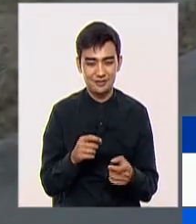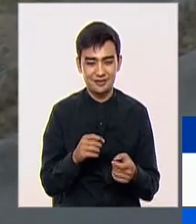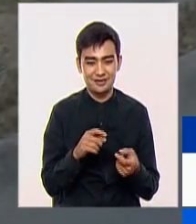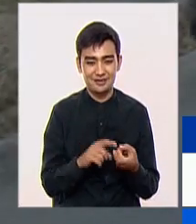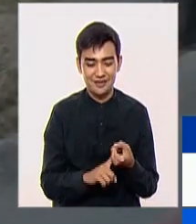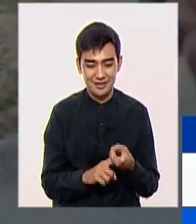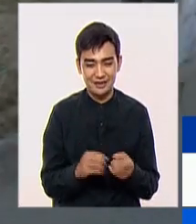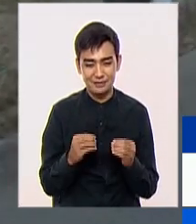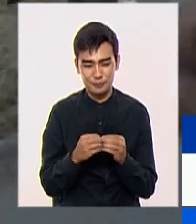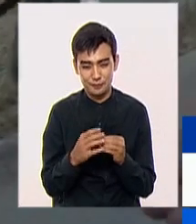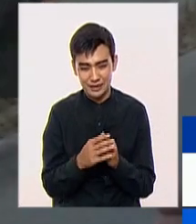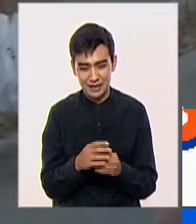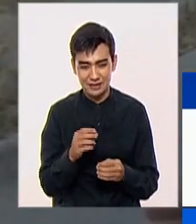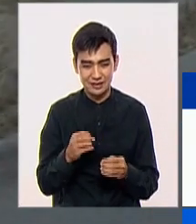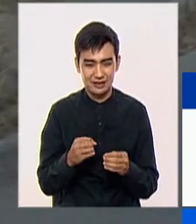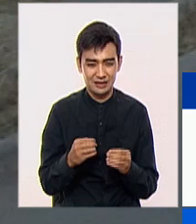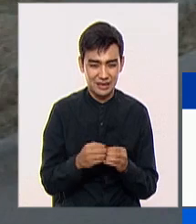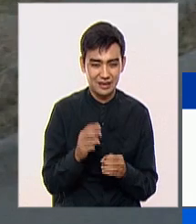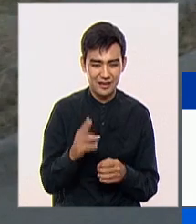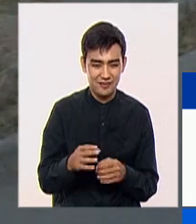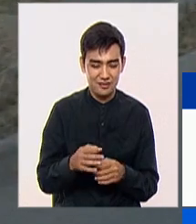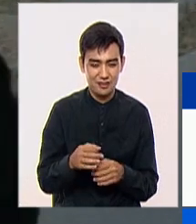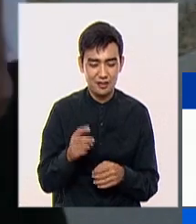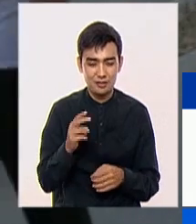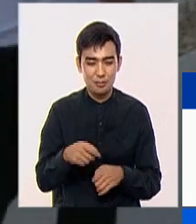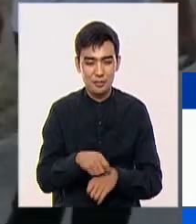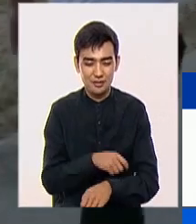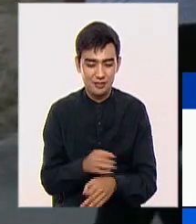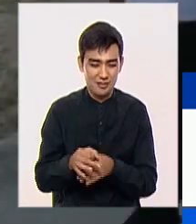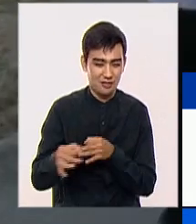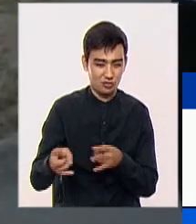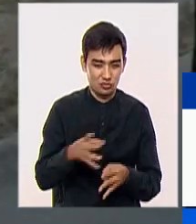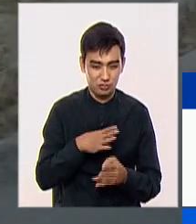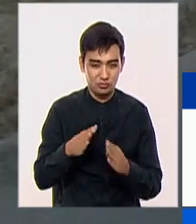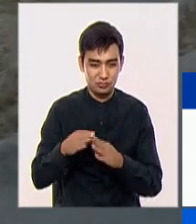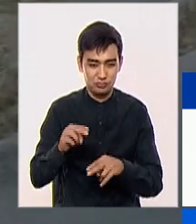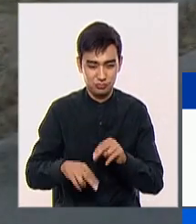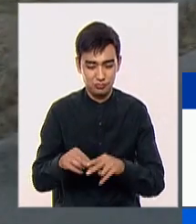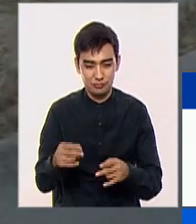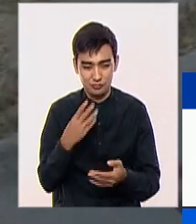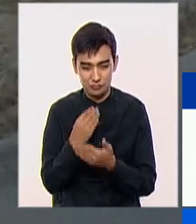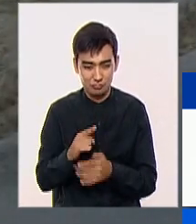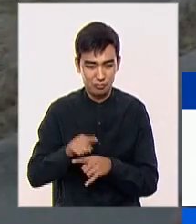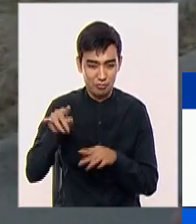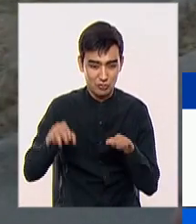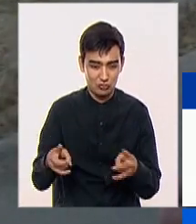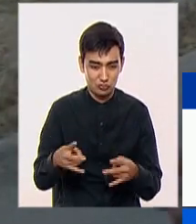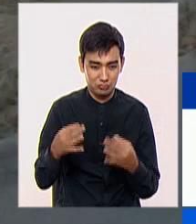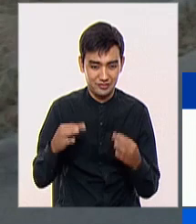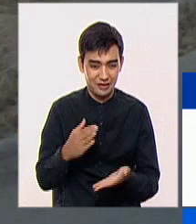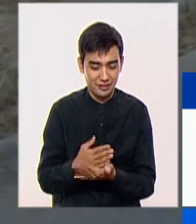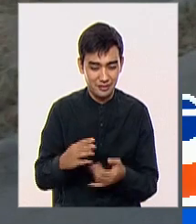көшірсе деген талап. Мына елдің бәрін шулатып, үй бұзамыз, басқа қаламыз деген өз қазақтан мақал бар ғой, үйің бұзылсын деген қарғысын